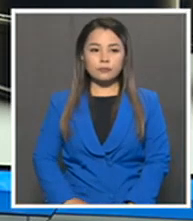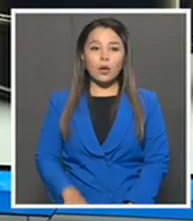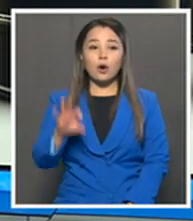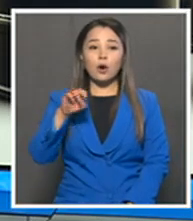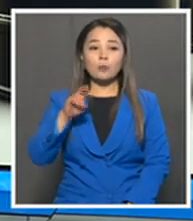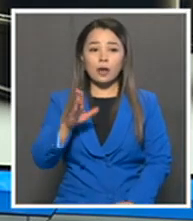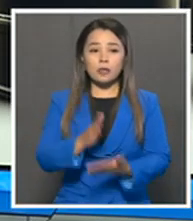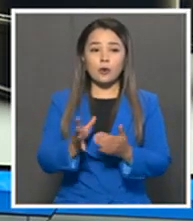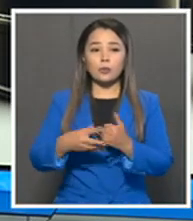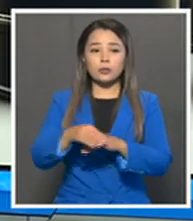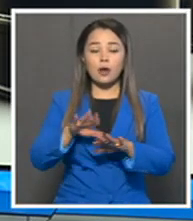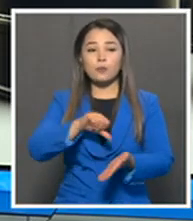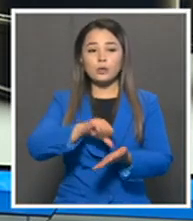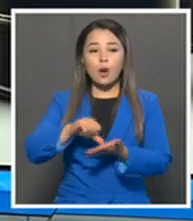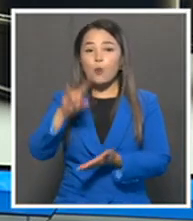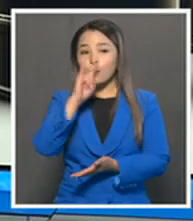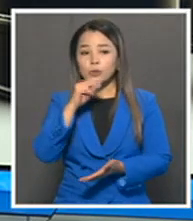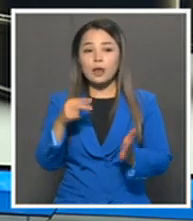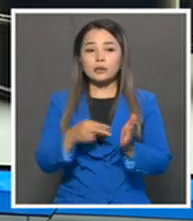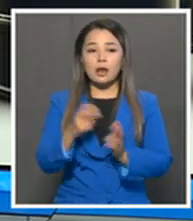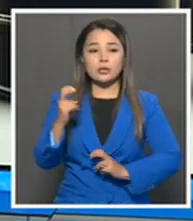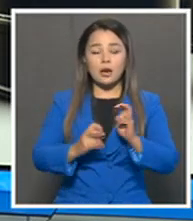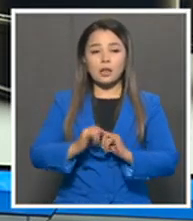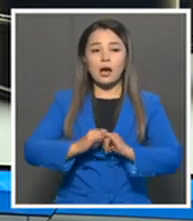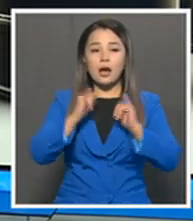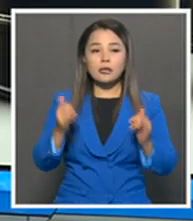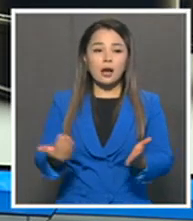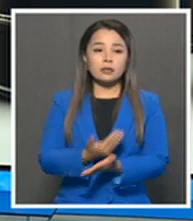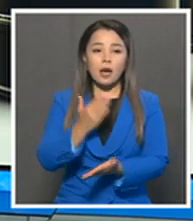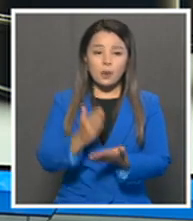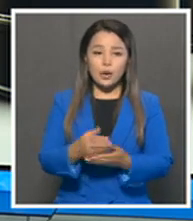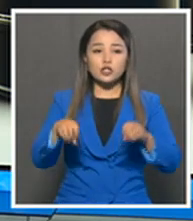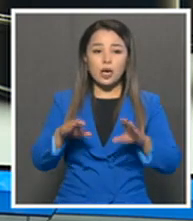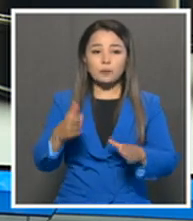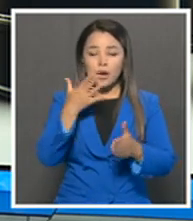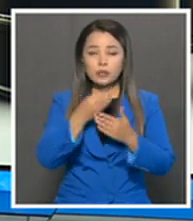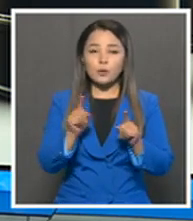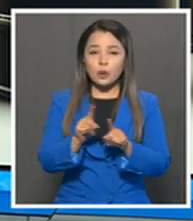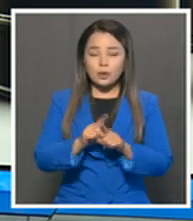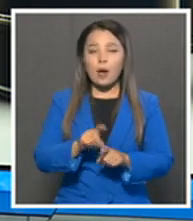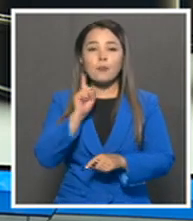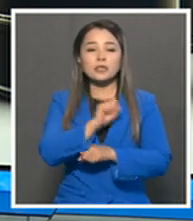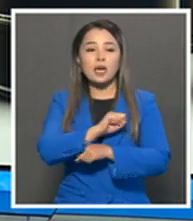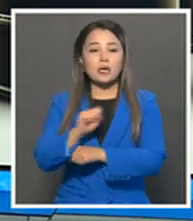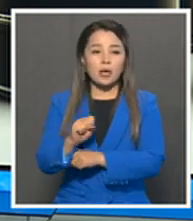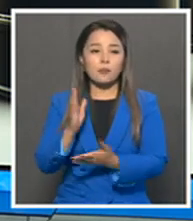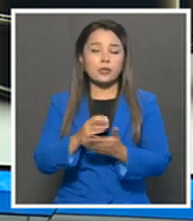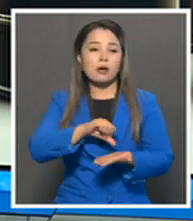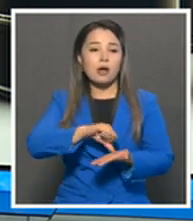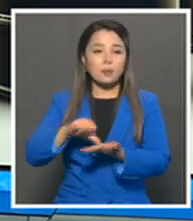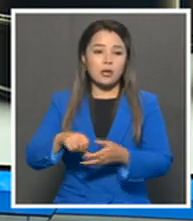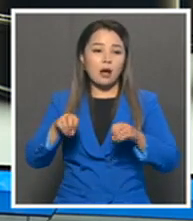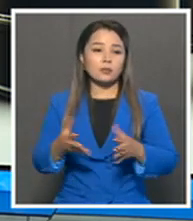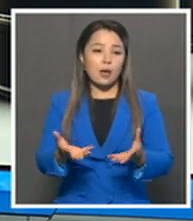ОПЕК ұйымына мүше мемлекеттер мұнай өндірісін қайта арттыратын болды. Мұндай шешім ұйымға қарасты мониторинг комитетінің отырысында